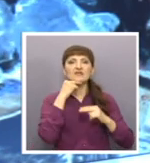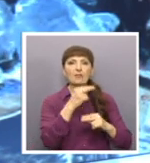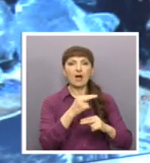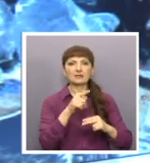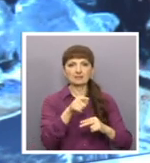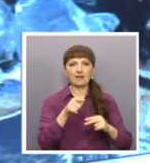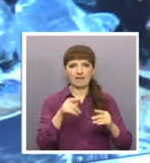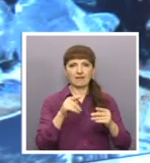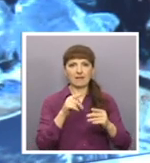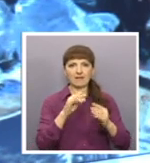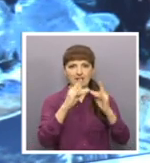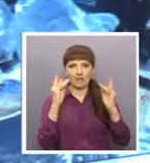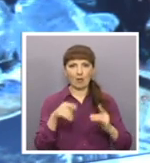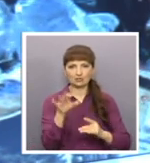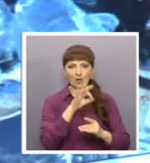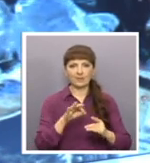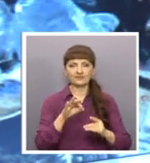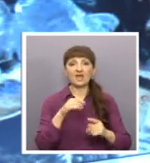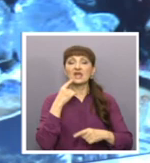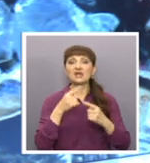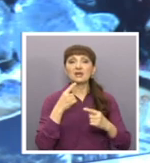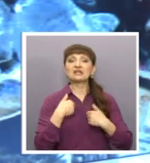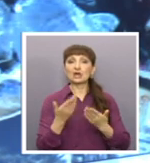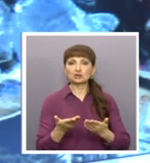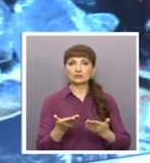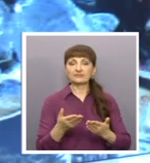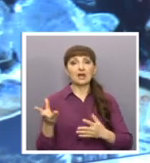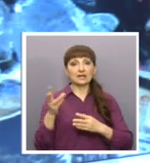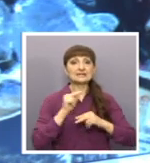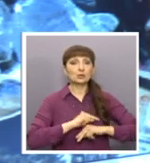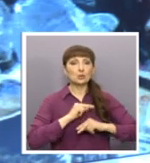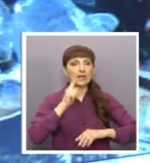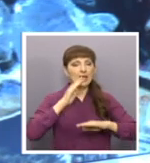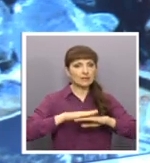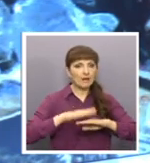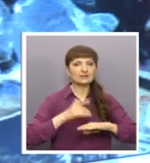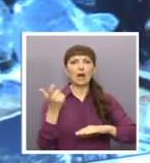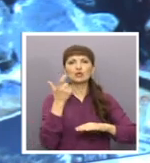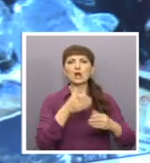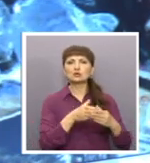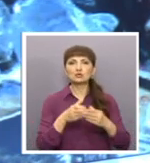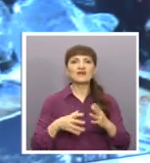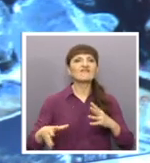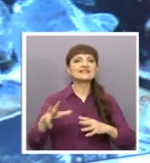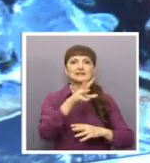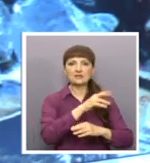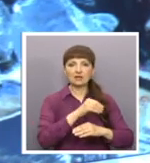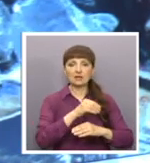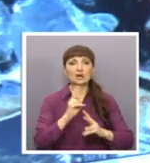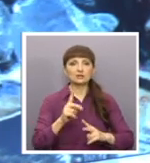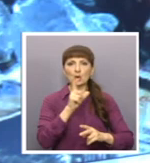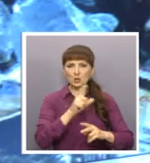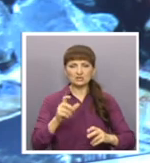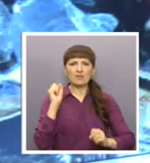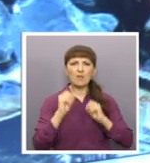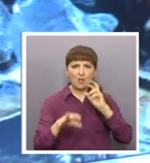пост любителя чистоты и предложил сотрудникам акиматов и коммунальных предприятий везде, где несознательные